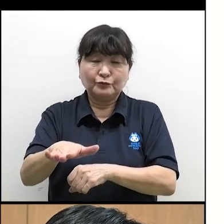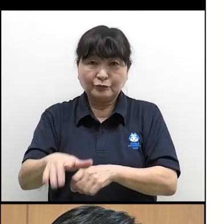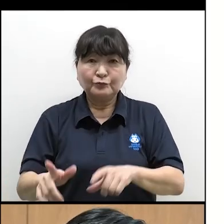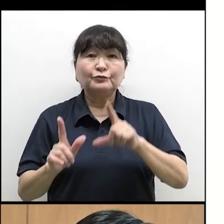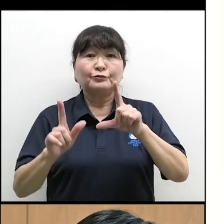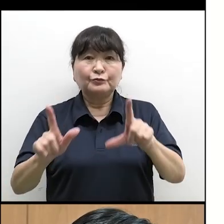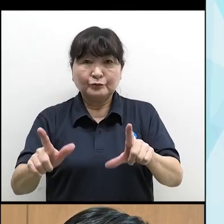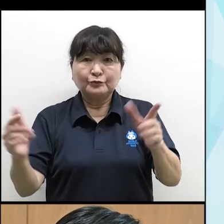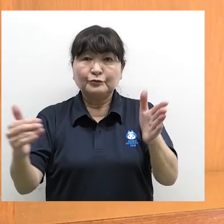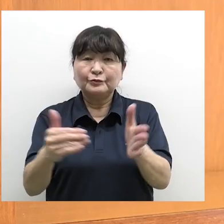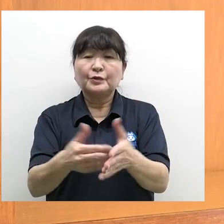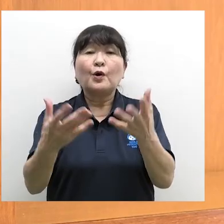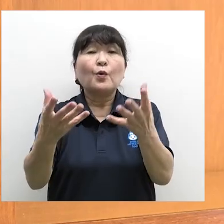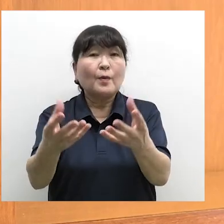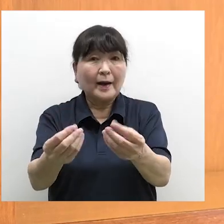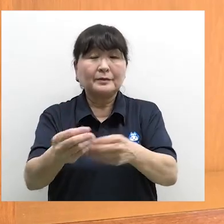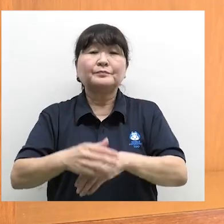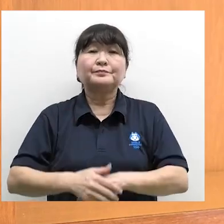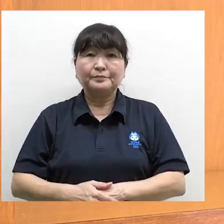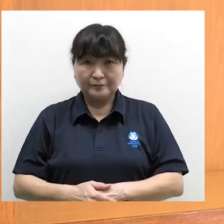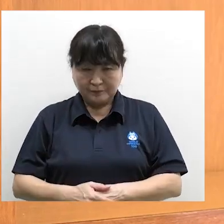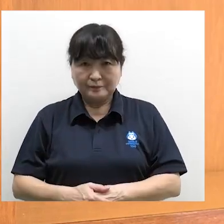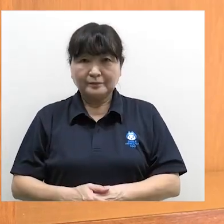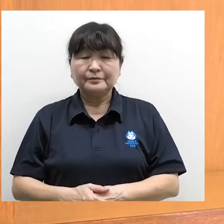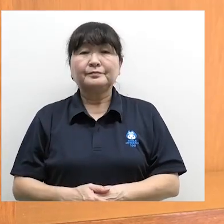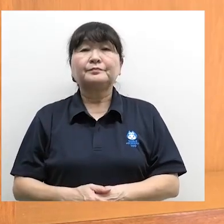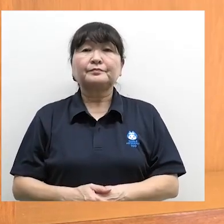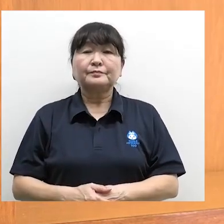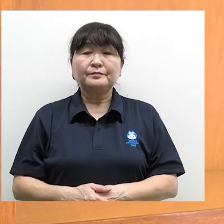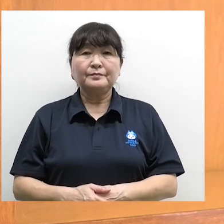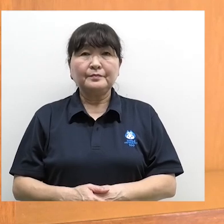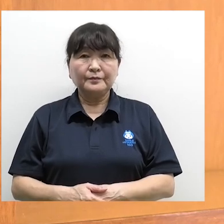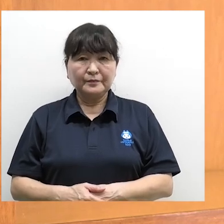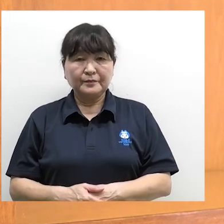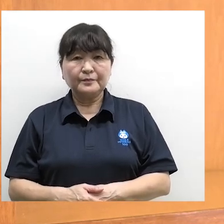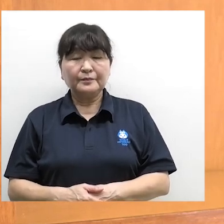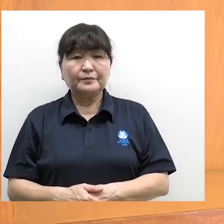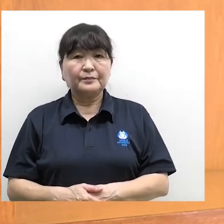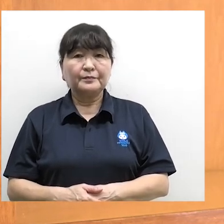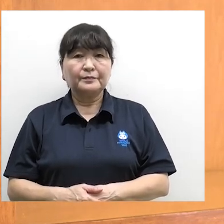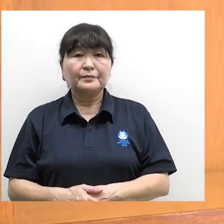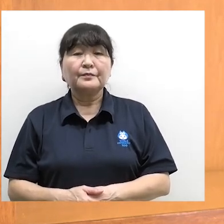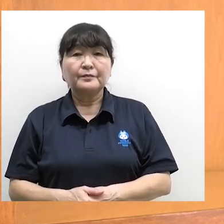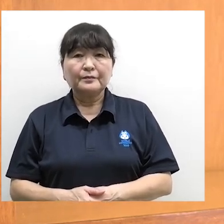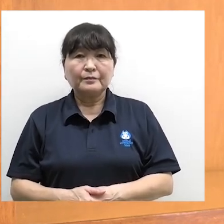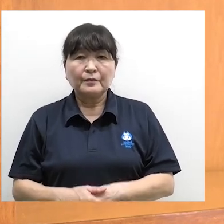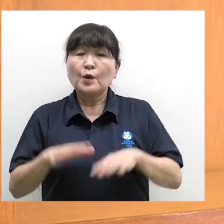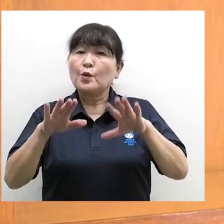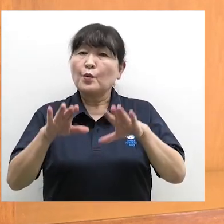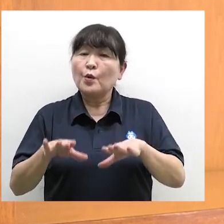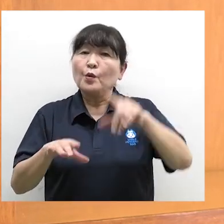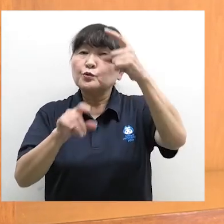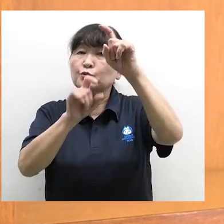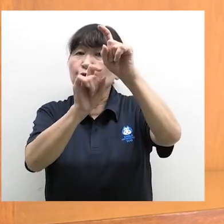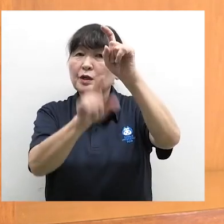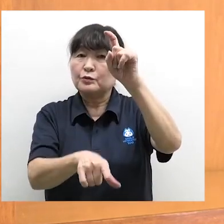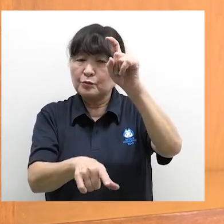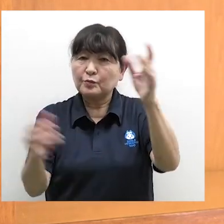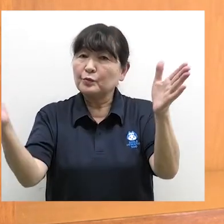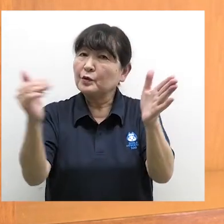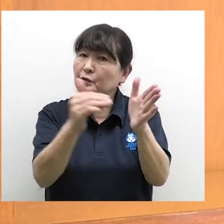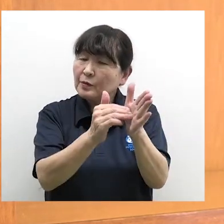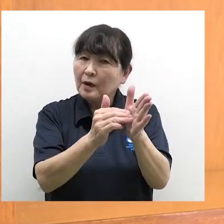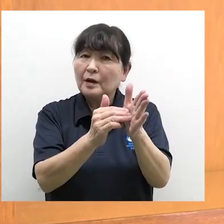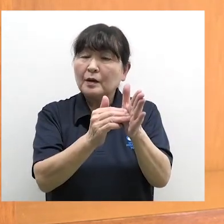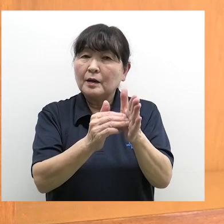の説明でございます。以上、記者会見のダイジェスト動画をお届けいたしました。今月は月末に神